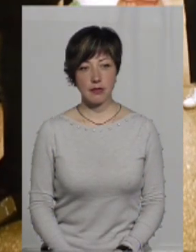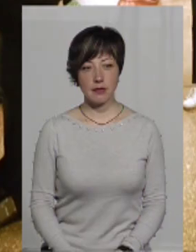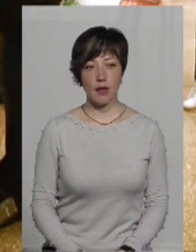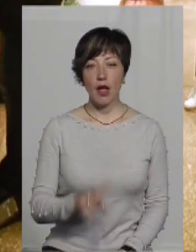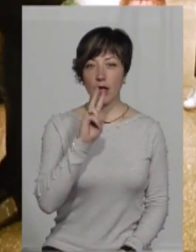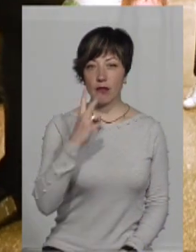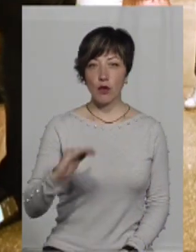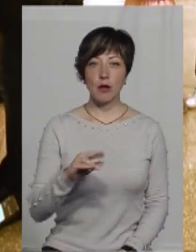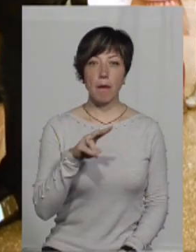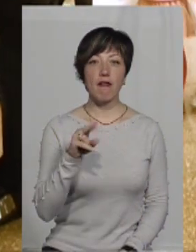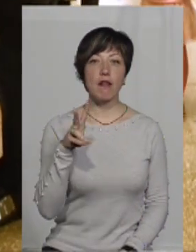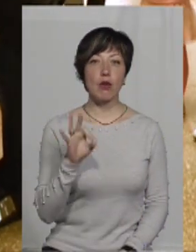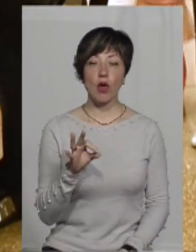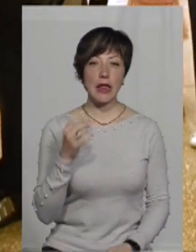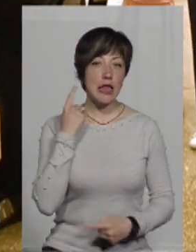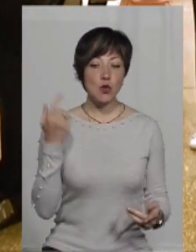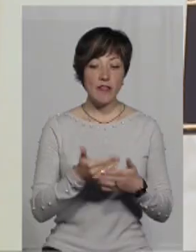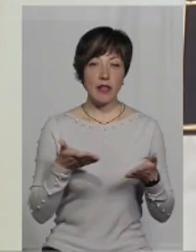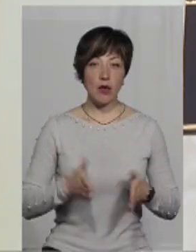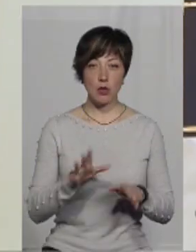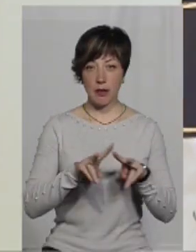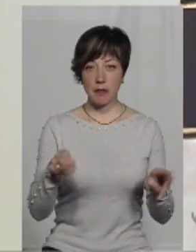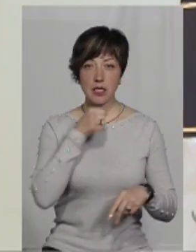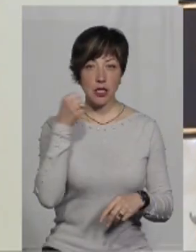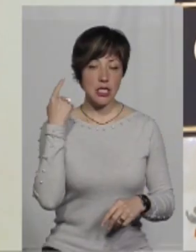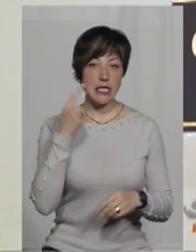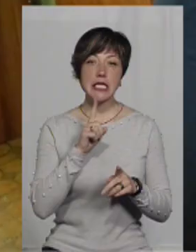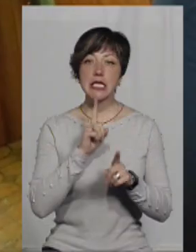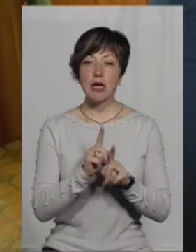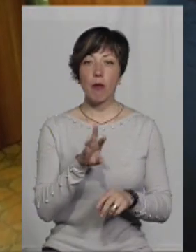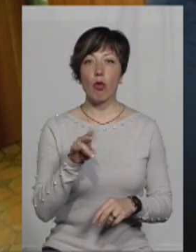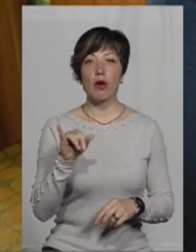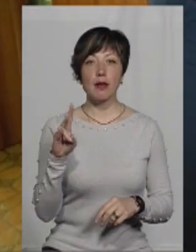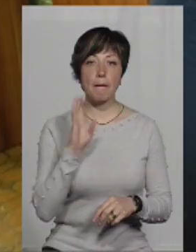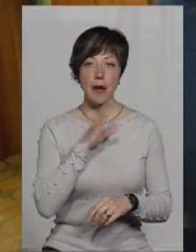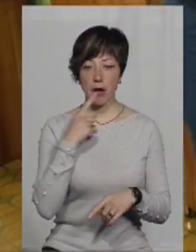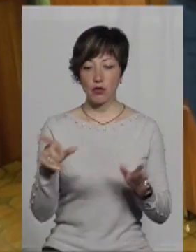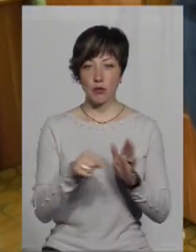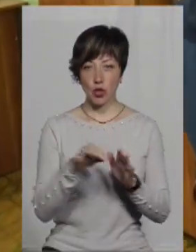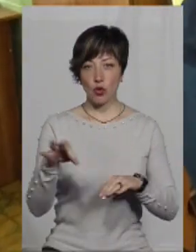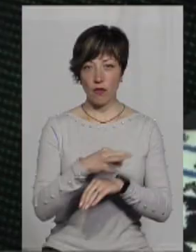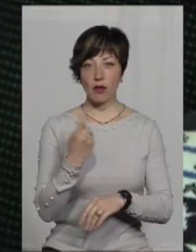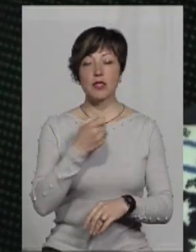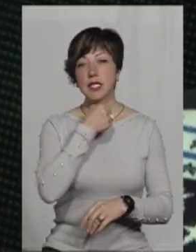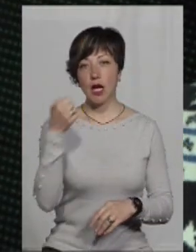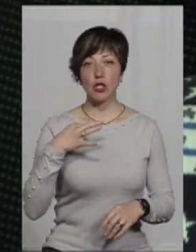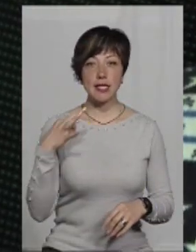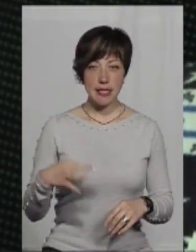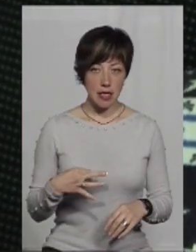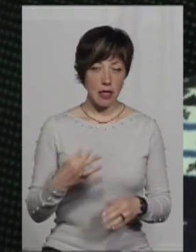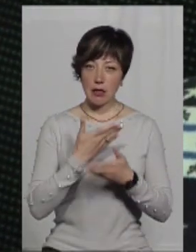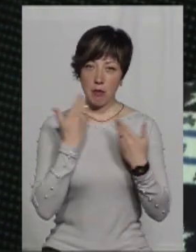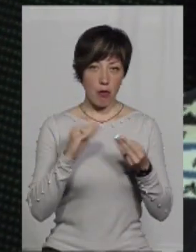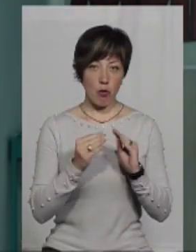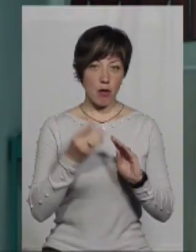Дворічний Павлик Коломієць не чує від народження, як і його старша сестра Поліна. Їхня мама Олена каже, має з чоловіком ще одного найстаршого сина, який не має